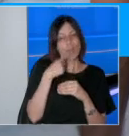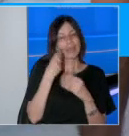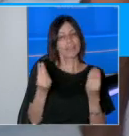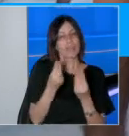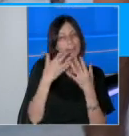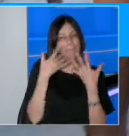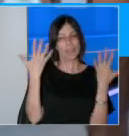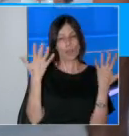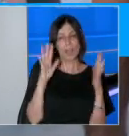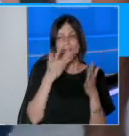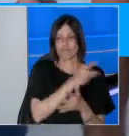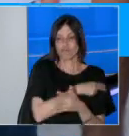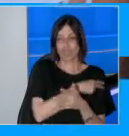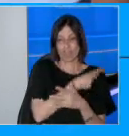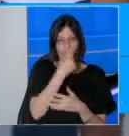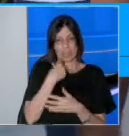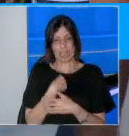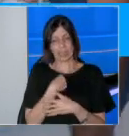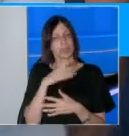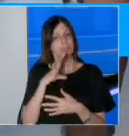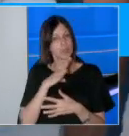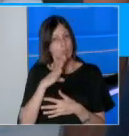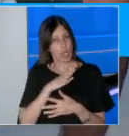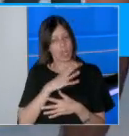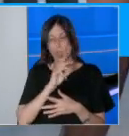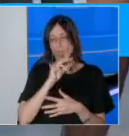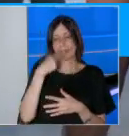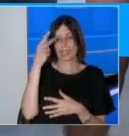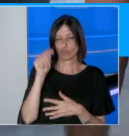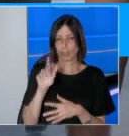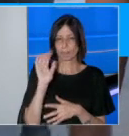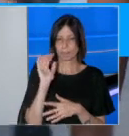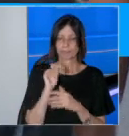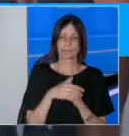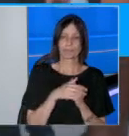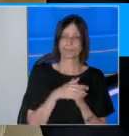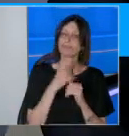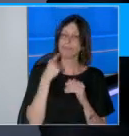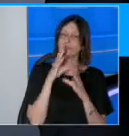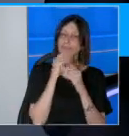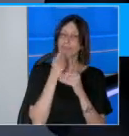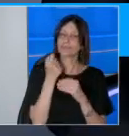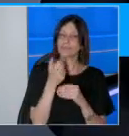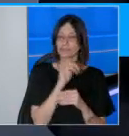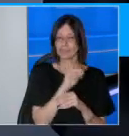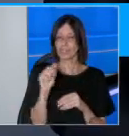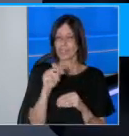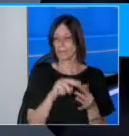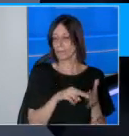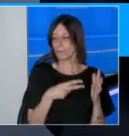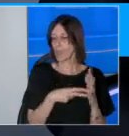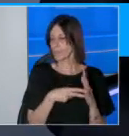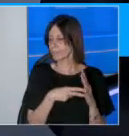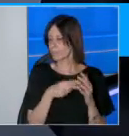ברור. אם המשטרה תגיד מסוכן, לא נהיה שם. כן. בוא נדבר ברשותך קצת על עניינים